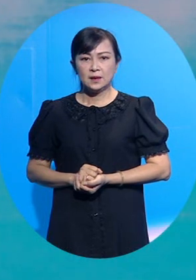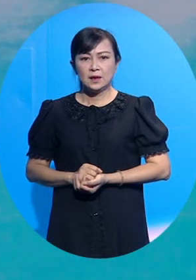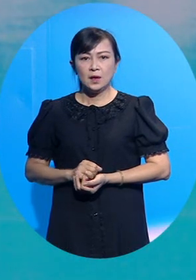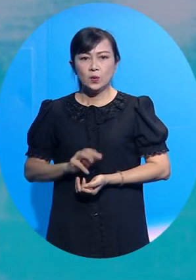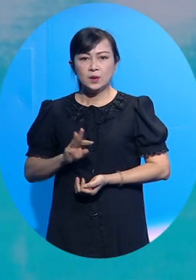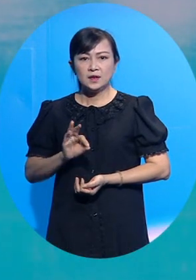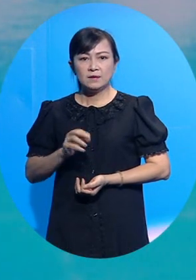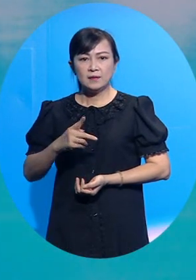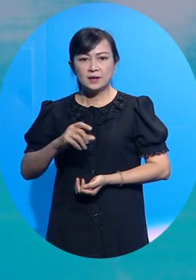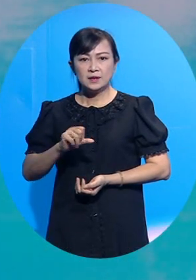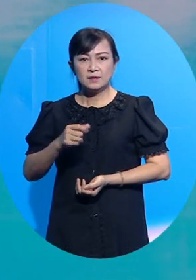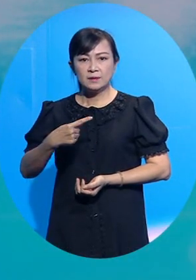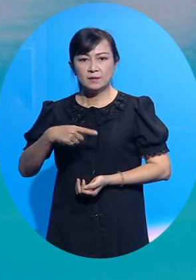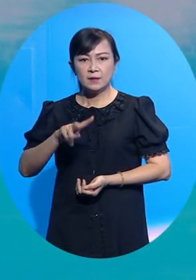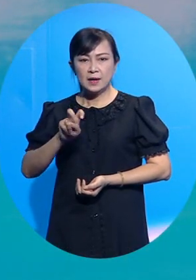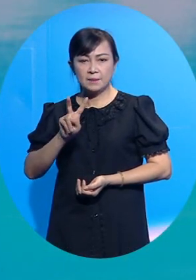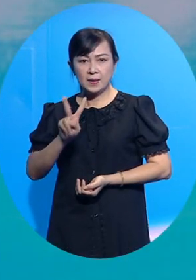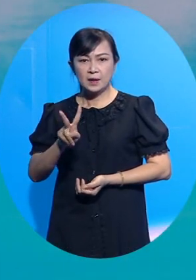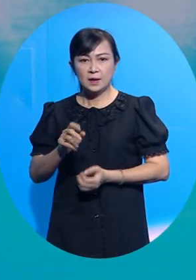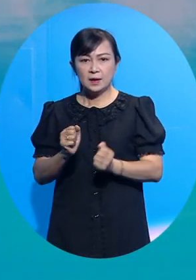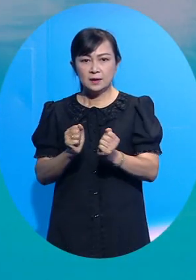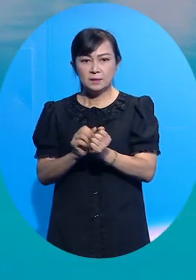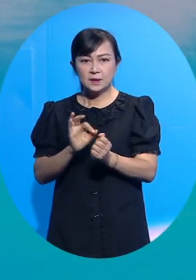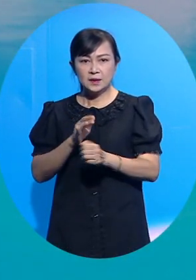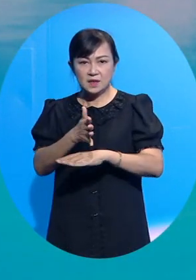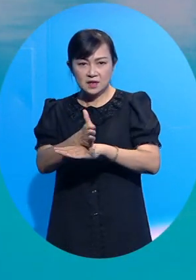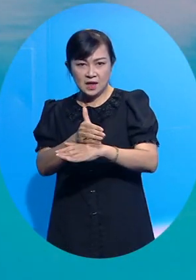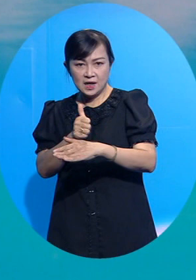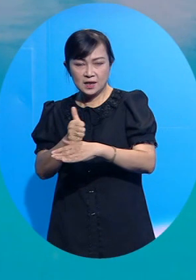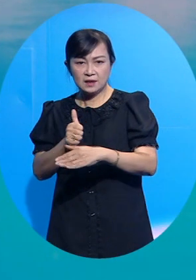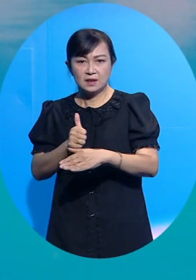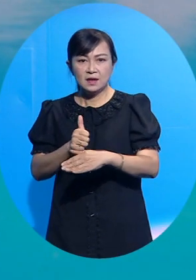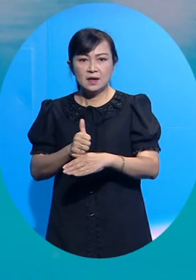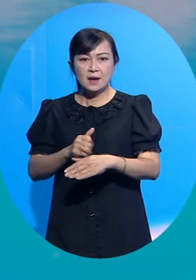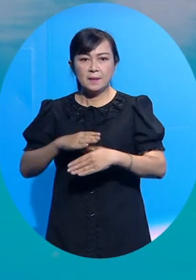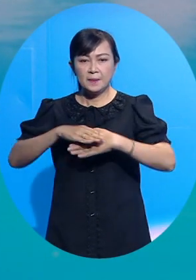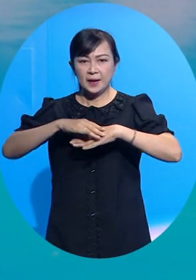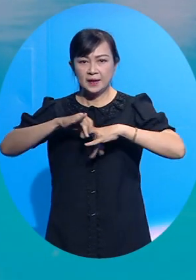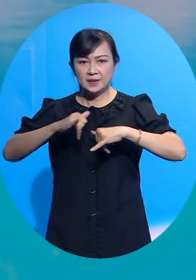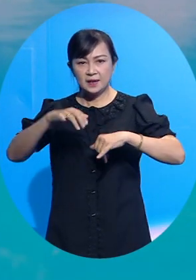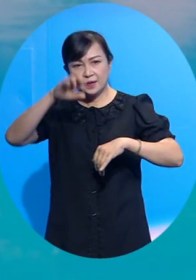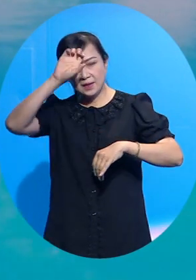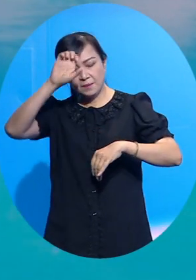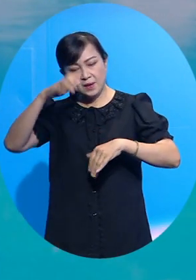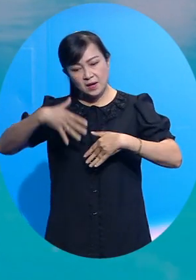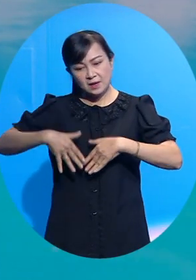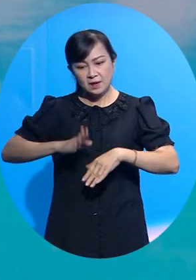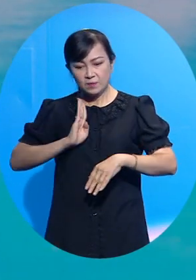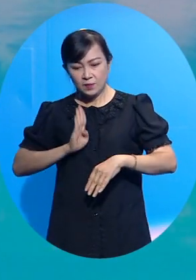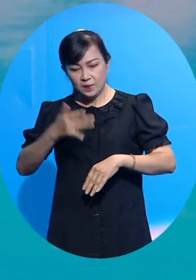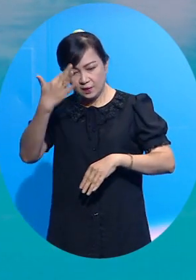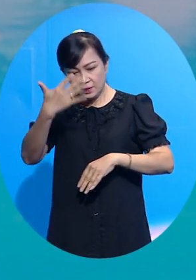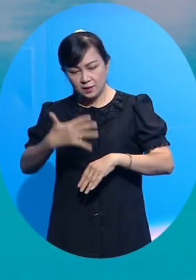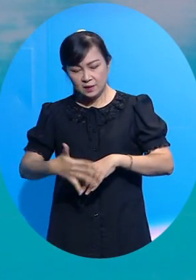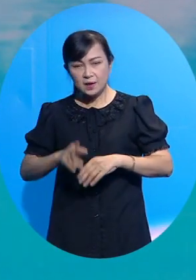Thưa quý vị, Winter Fashion Festival 2022 quy tụ nhà thiết kế tài năng, cá tính, những bạn trẻ có niềm đam mê trình diễn thời trang đã diễn ra